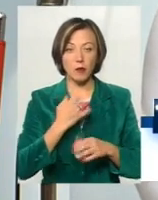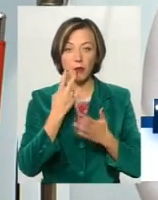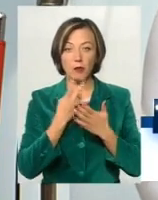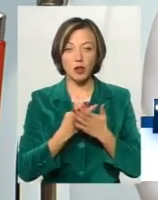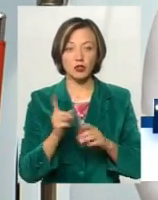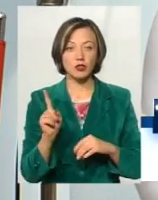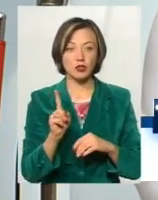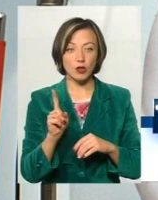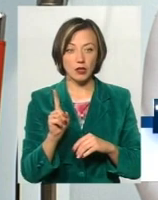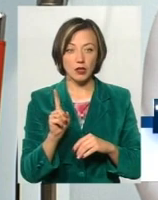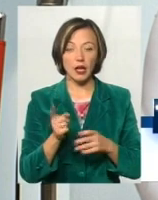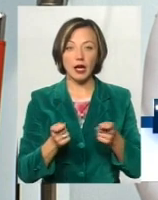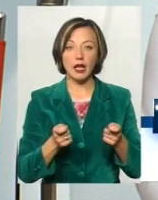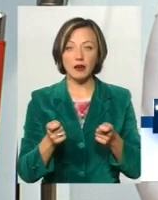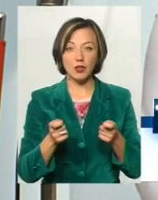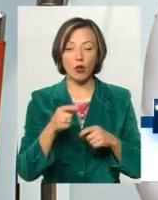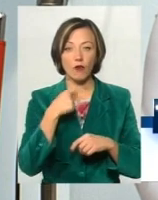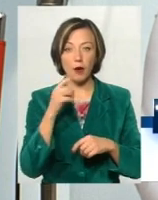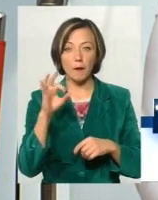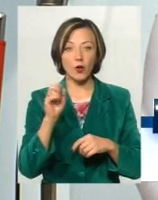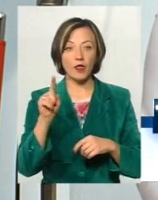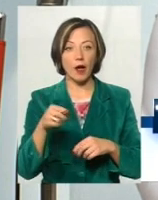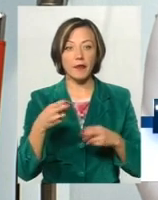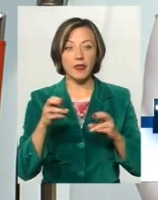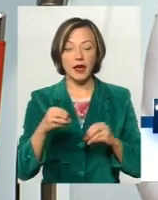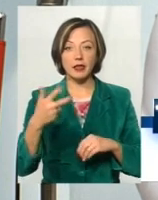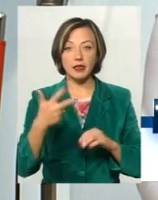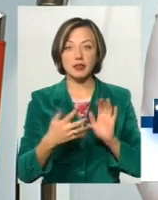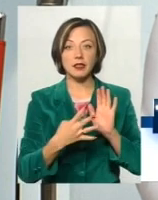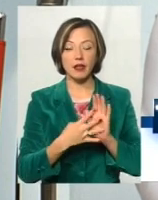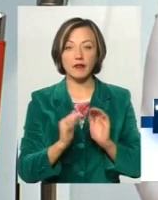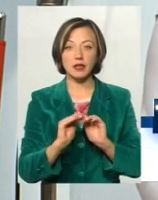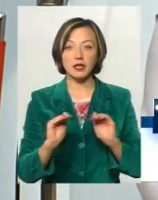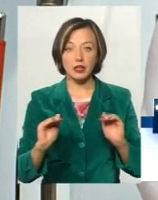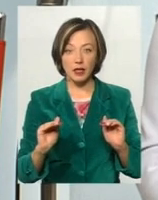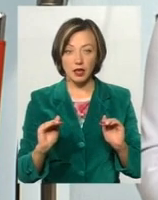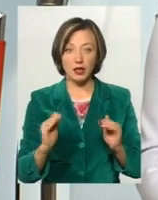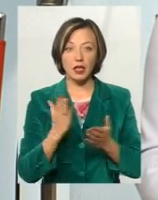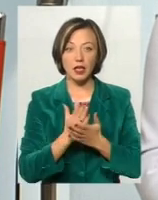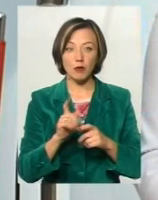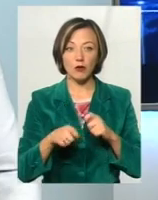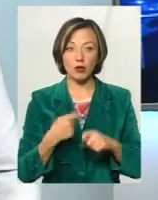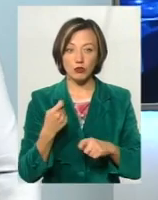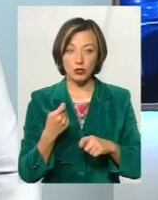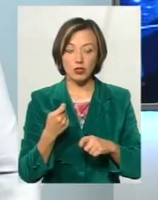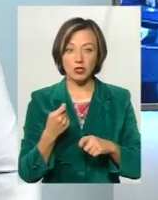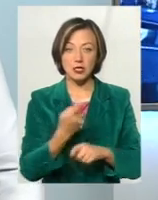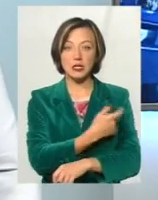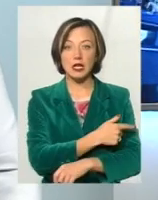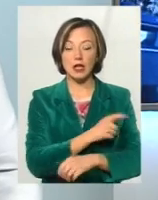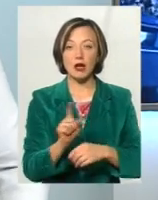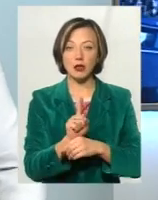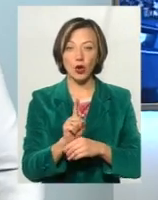бачили, що один керівник говорив про те, що там, де 39 учнів, хоча також є порушенням і в певній мірі санітарний